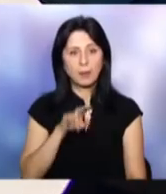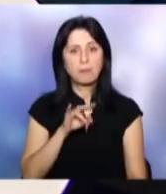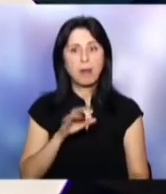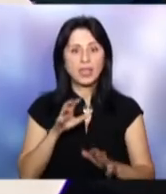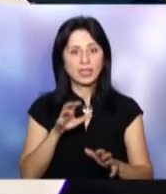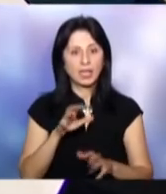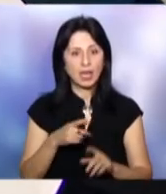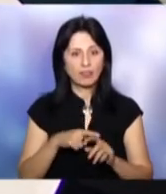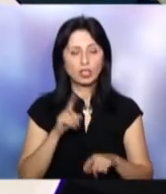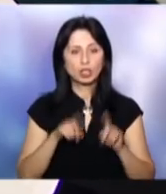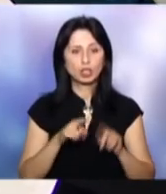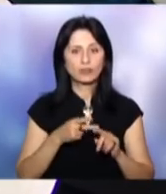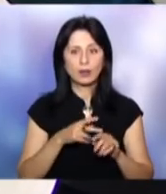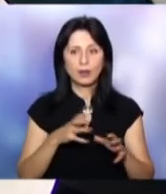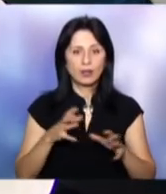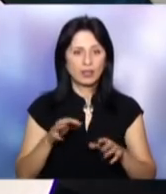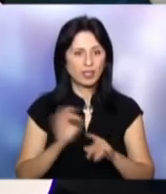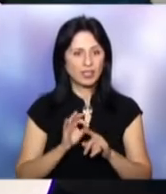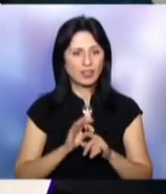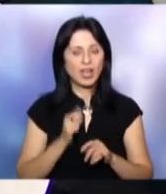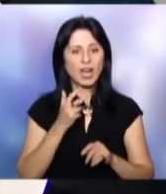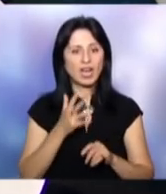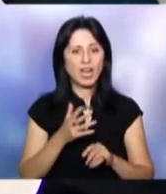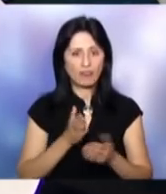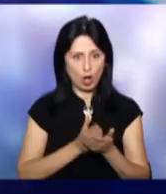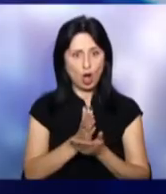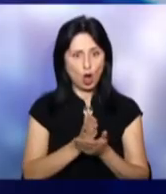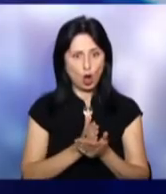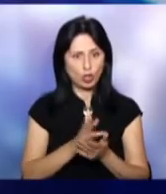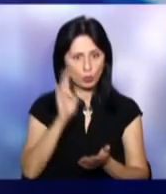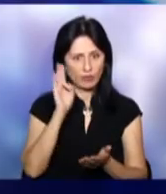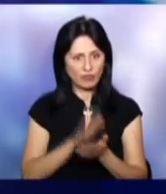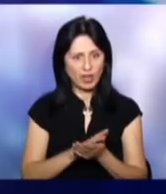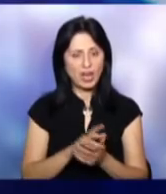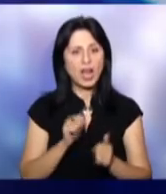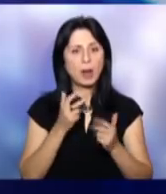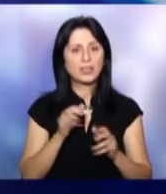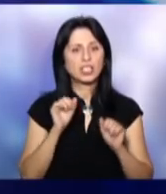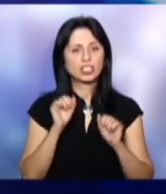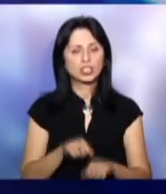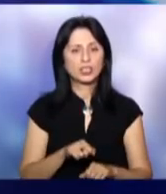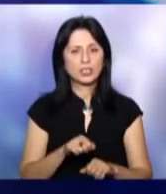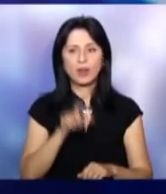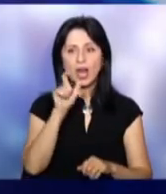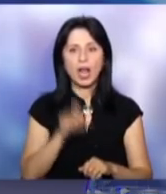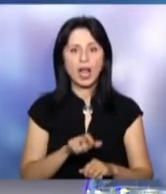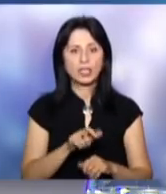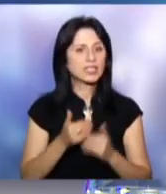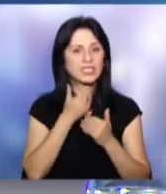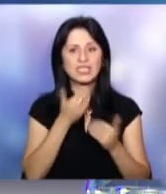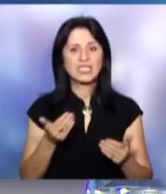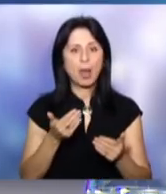პანიკური აშლილობა და ზოგადად დაიშქოთვითი აშლილობები, რამდენად ქრონიკული შეიძლება იყოს და რამდენად შეიძლება ადამიანი